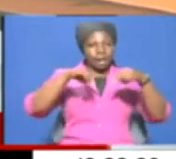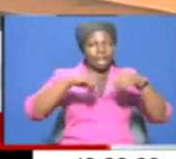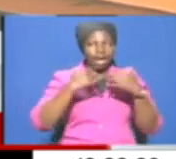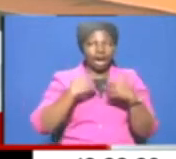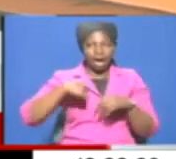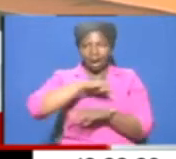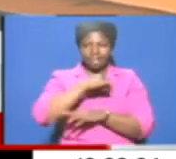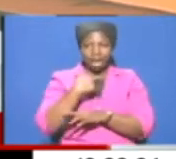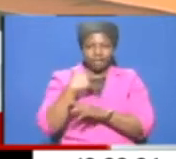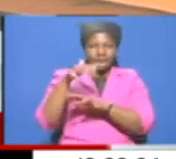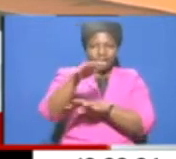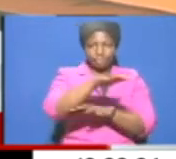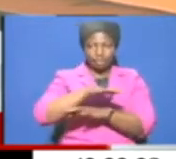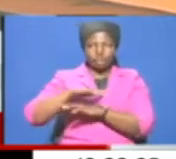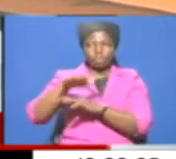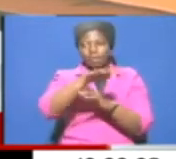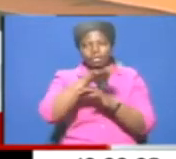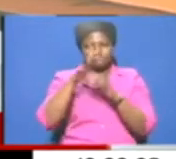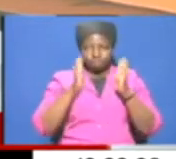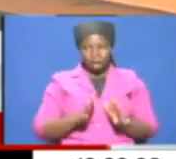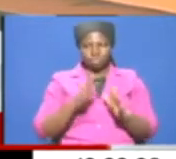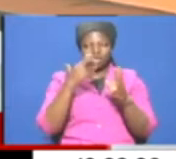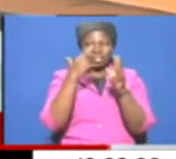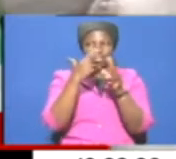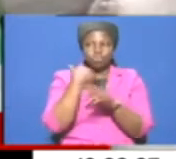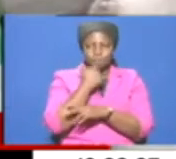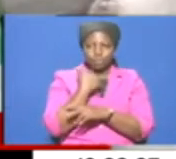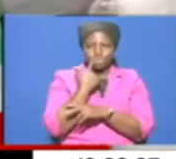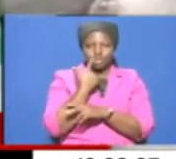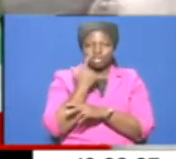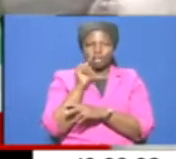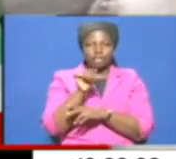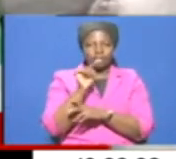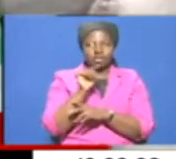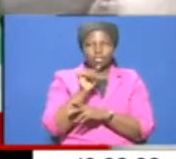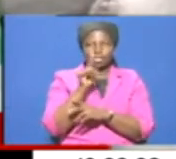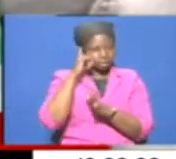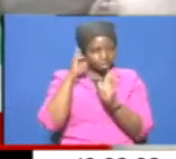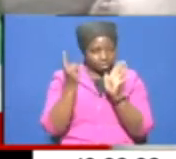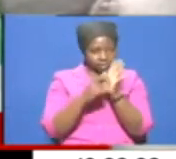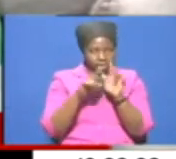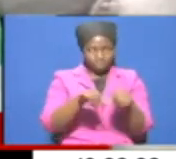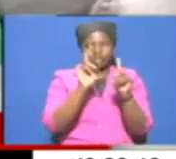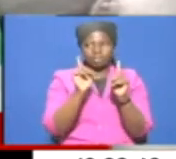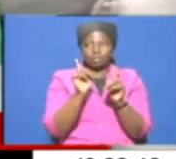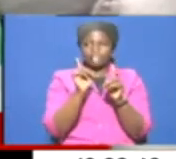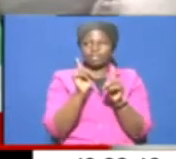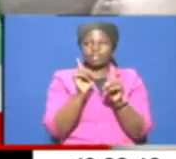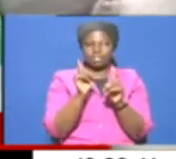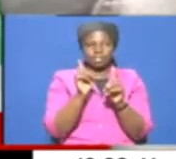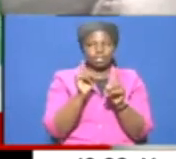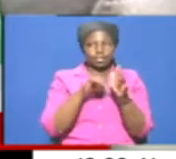mwana mazingira ambaye bila kupoteza wakati jitambulishe tafadhali kwa sekundi takriban 30. Asante